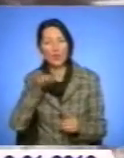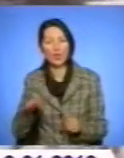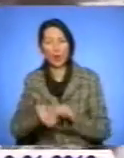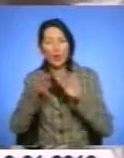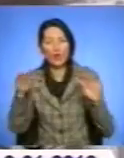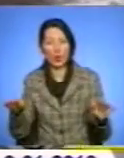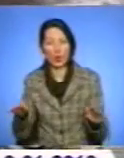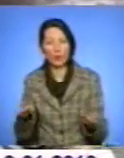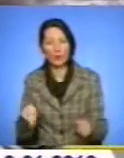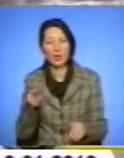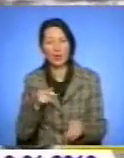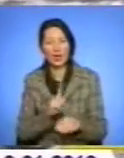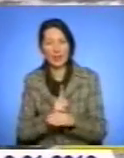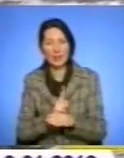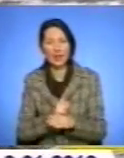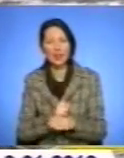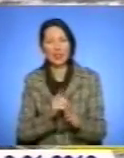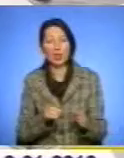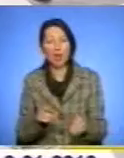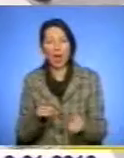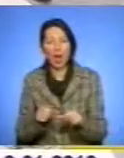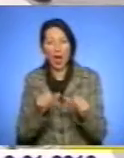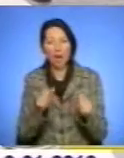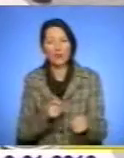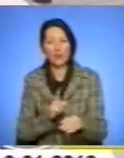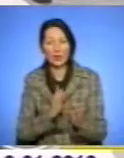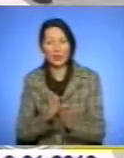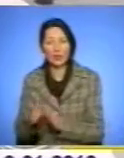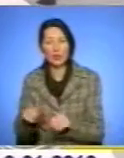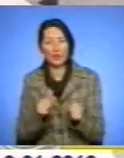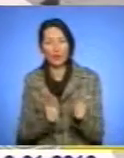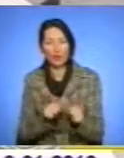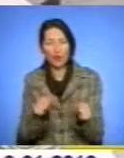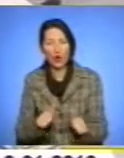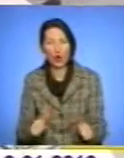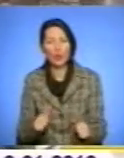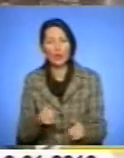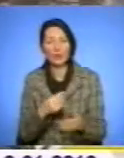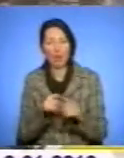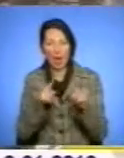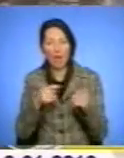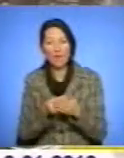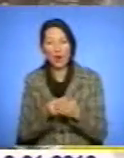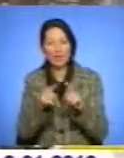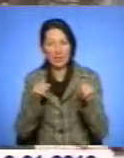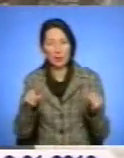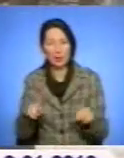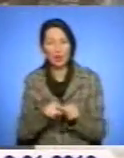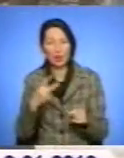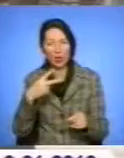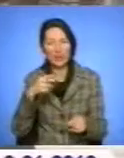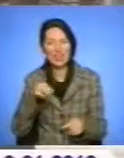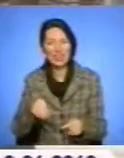ємності, яка формує гідрологічний режим річки. Вартість приладу – майже 20 тисяч доларів. Цю суму надала